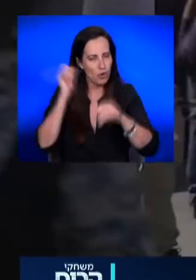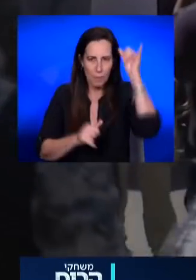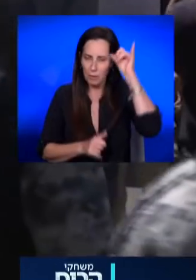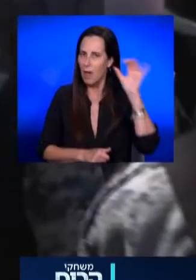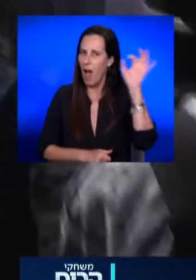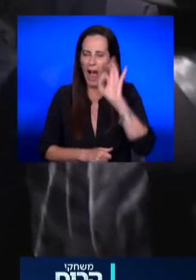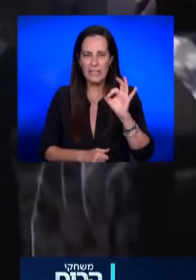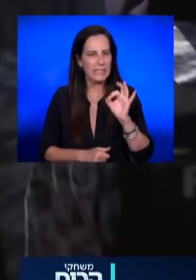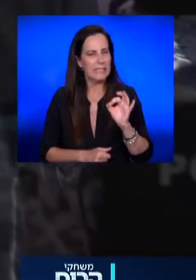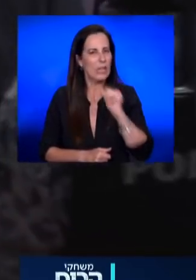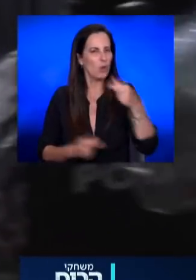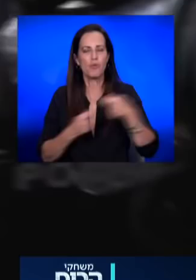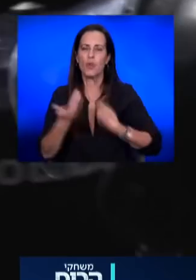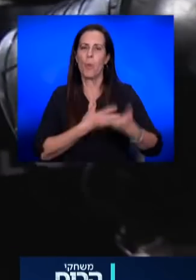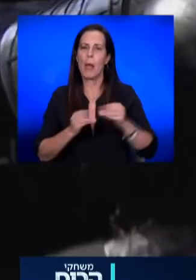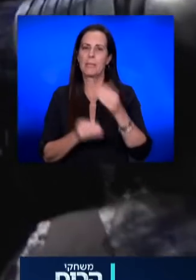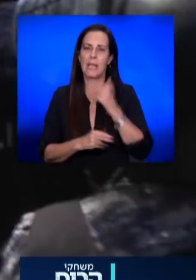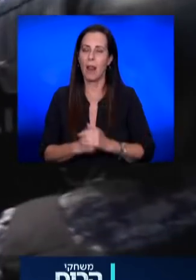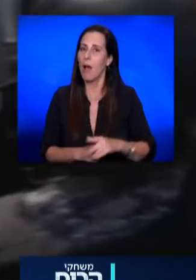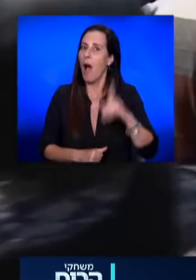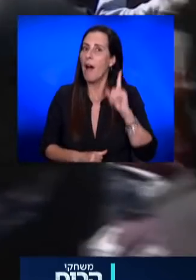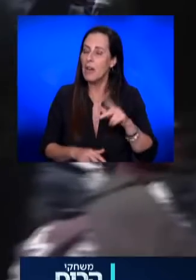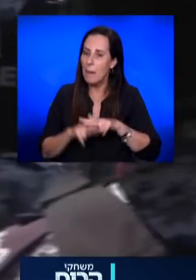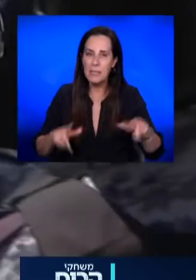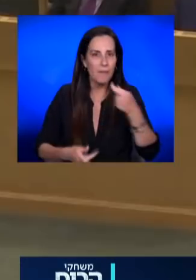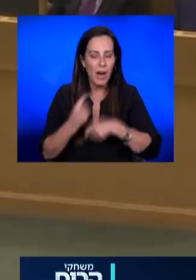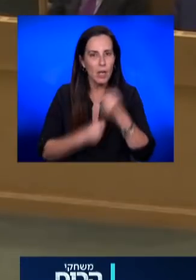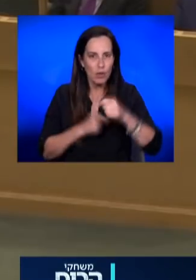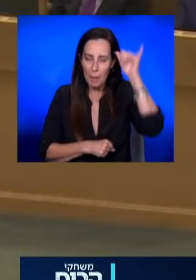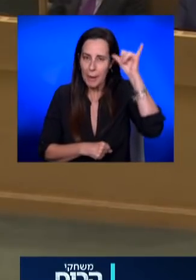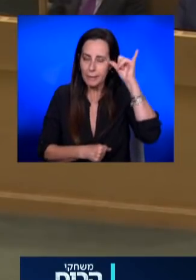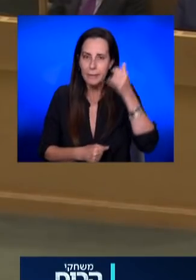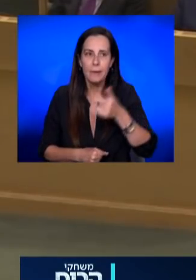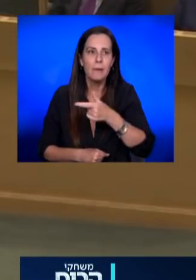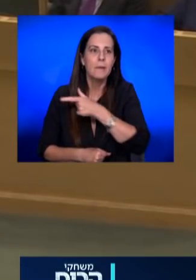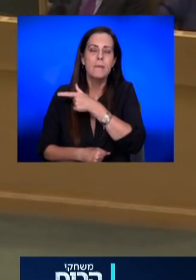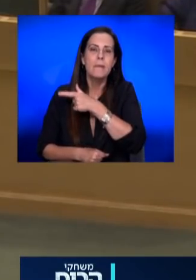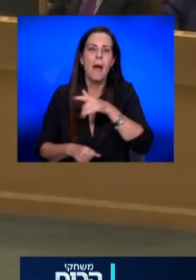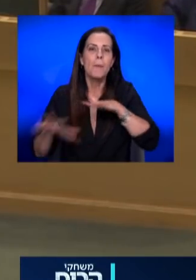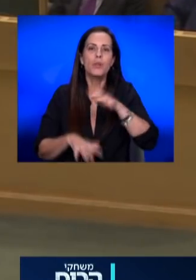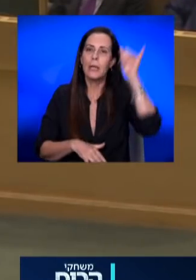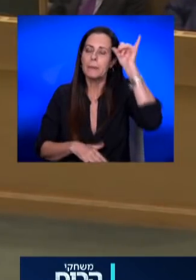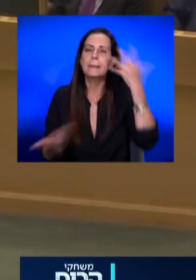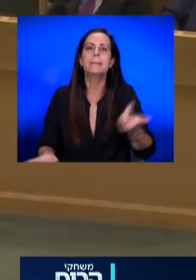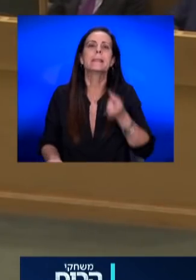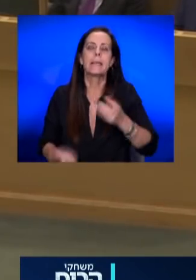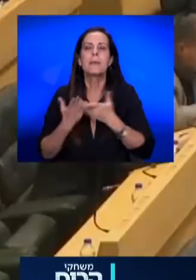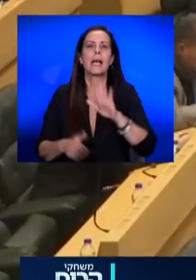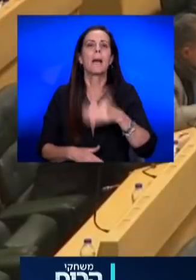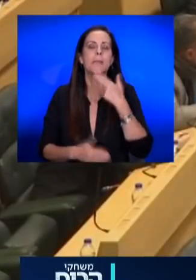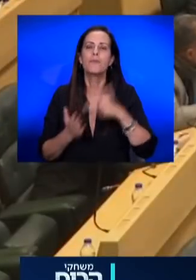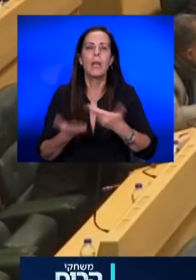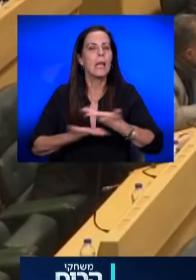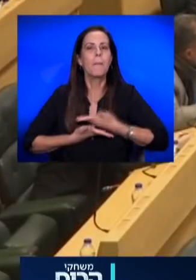עדיין מסתייגים משיתוף פעולה עם ישראל. אבל כשהמצב הכלכלי קשה, ההנהגה ברמת עמון נאלצת להסתייע בישראל כדי